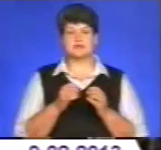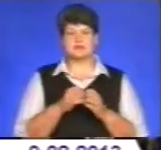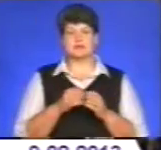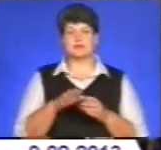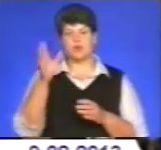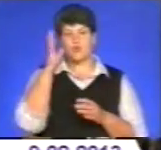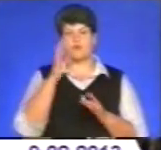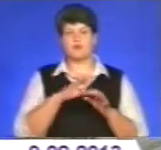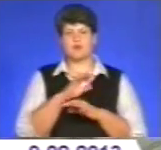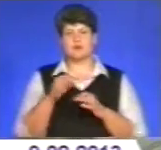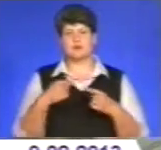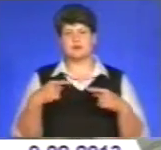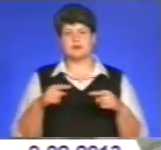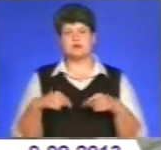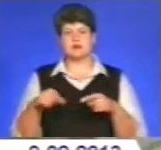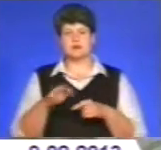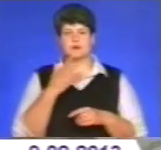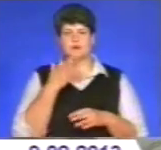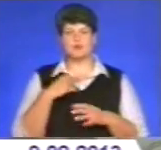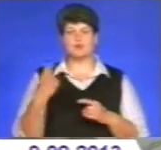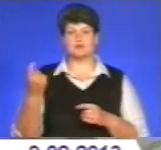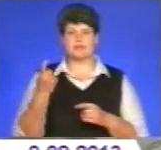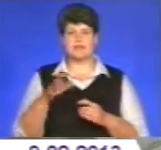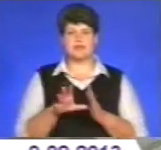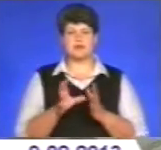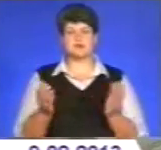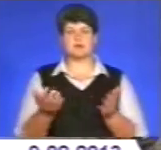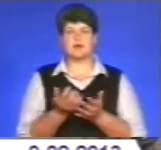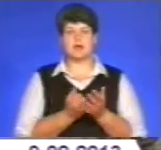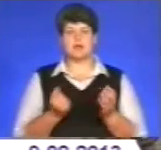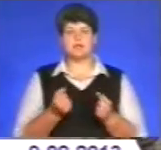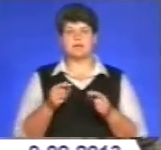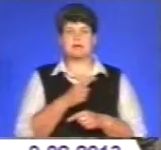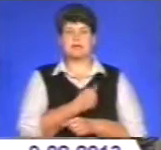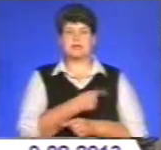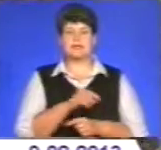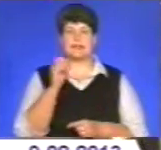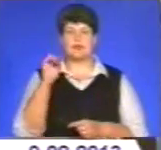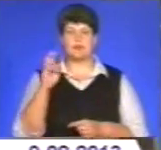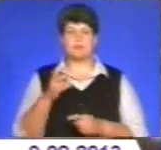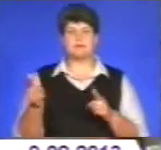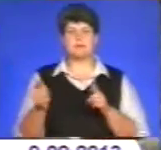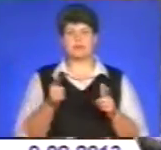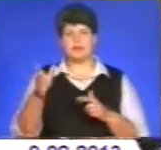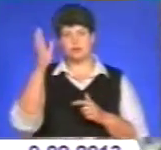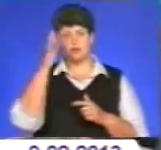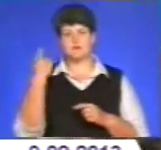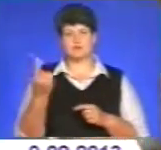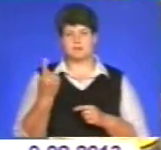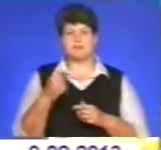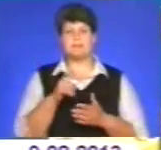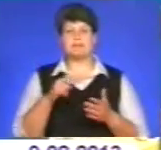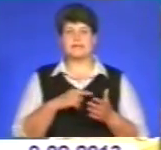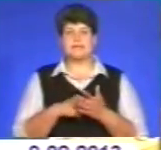наукових проєктів із різних галузей народного господарства, енергозбереження, медицини, екології підготували науковці області.